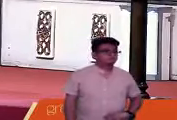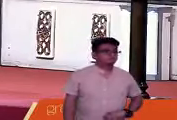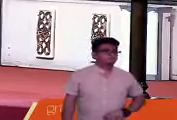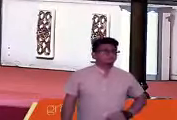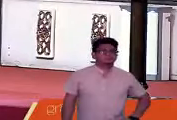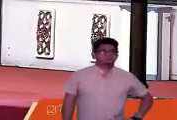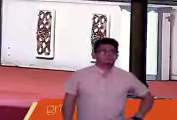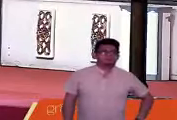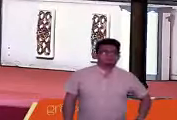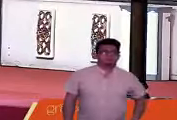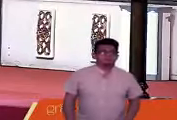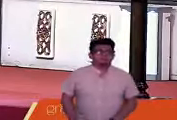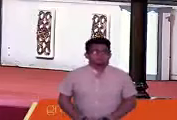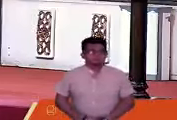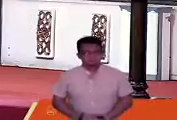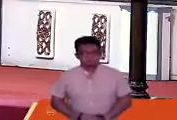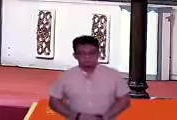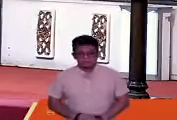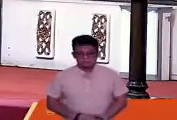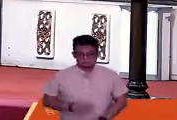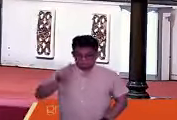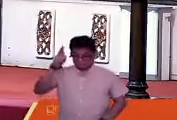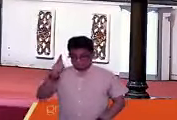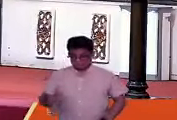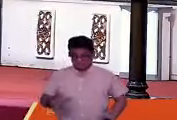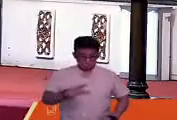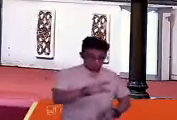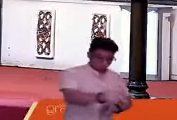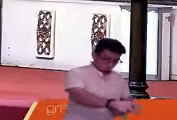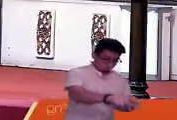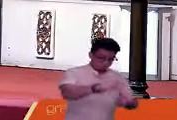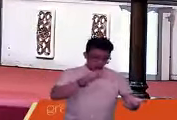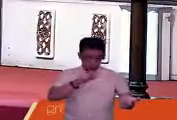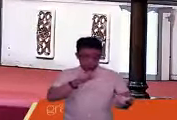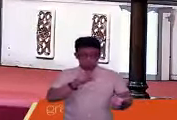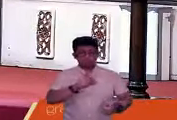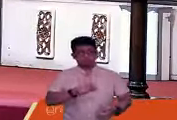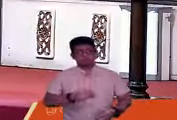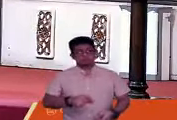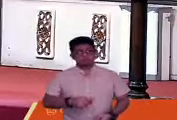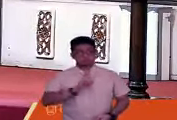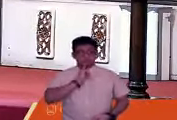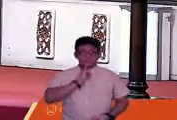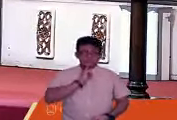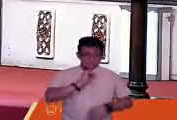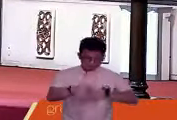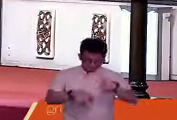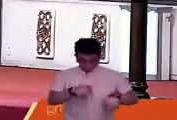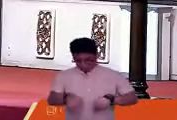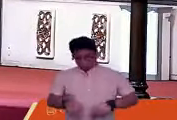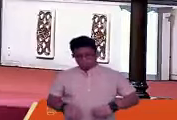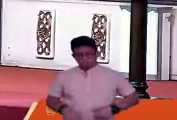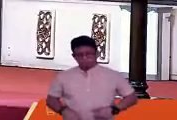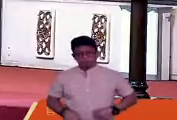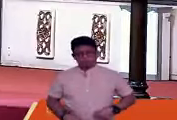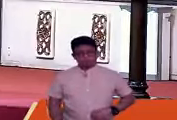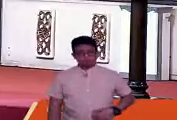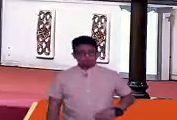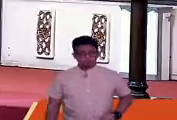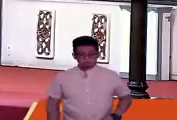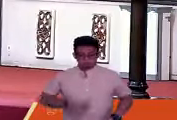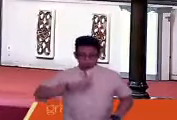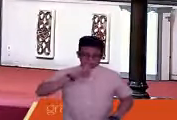Christ. Kaya na magipili na. Unya kadto nga woman, dili siya part kay Canaanite man.